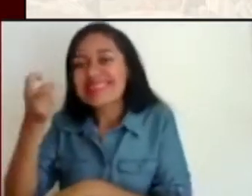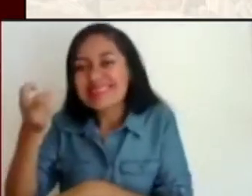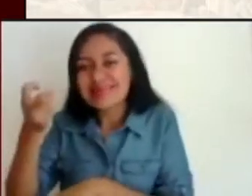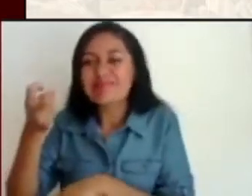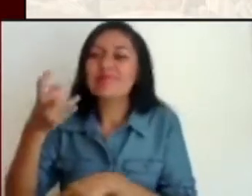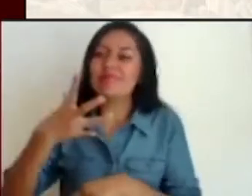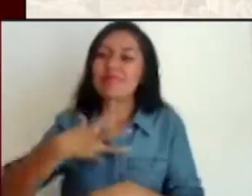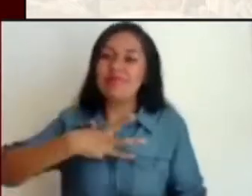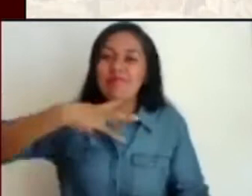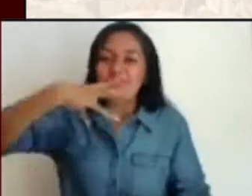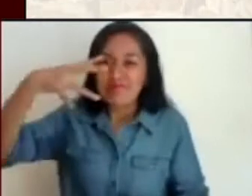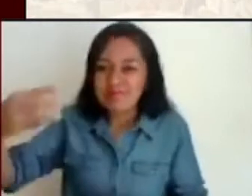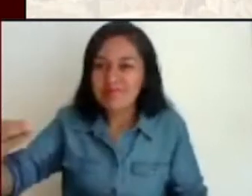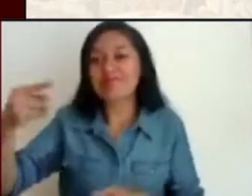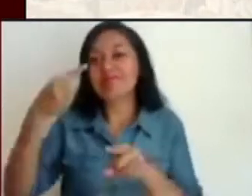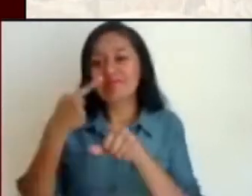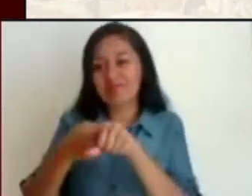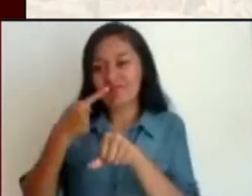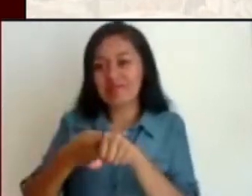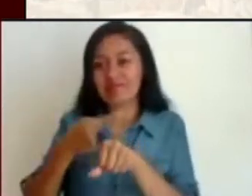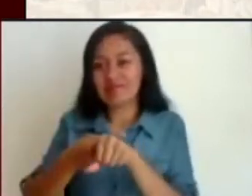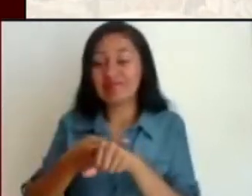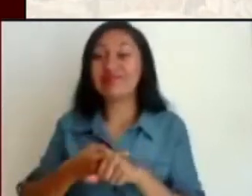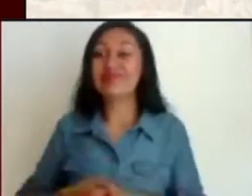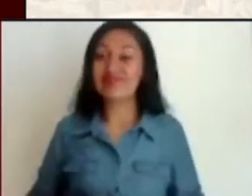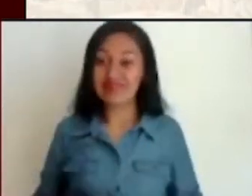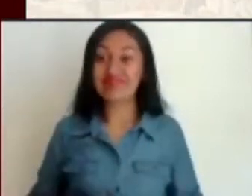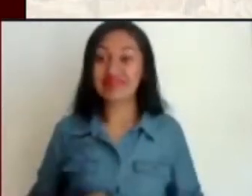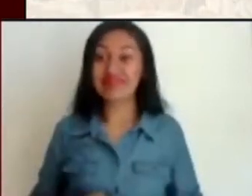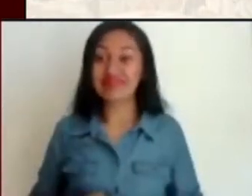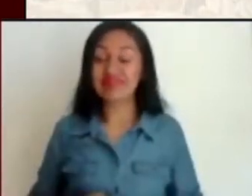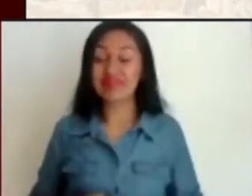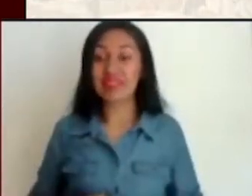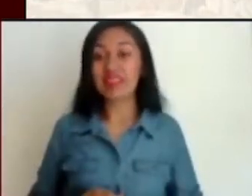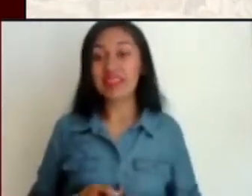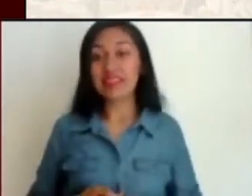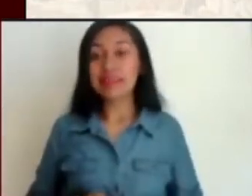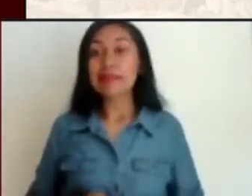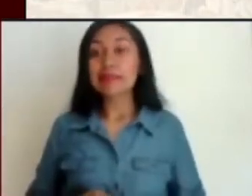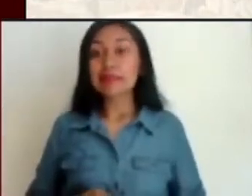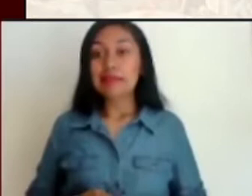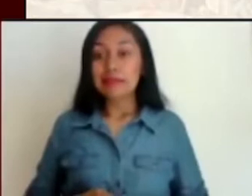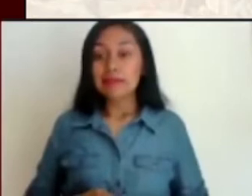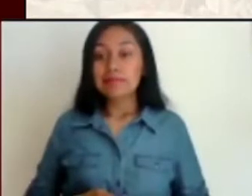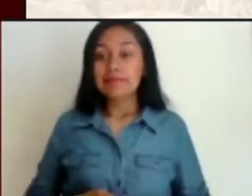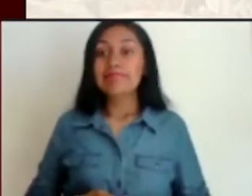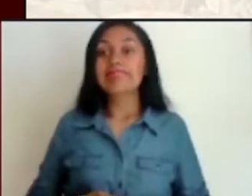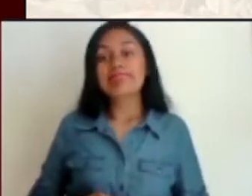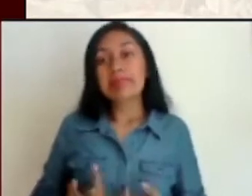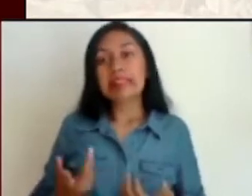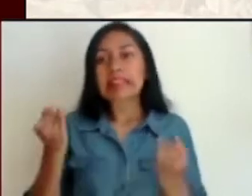forma polmonare di peste, quasi sempre letale. Existe otra posibilidad, que es la vía